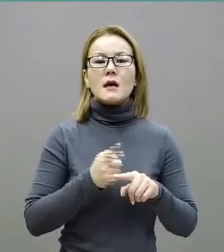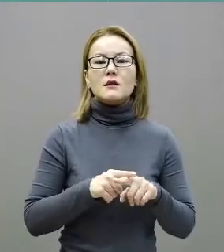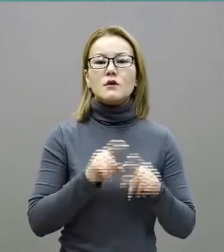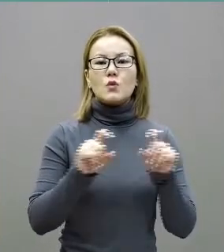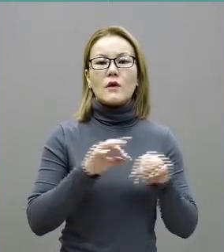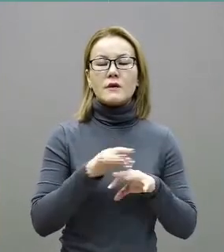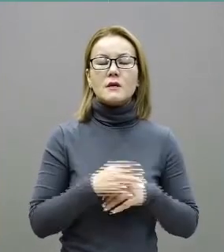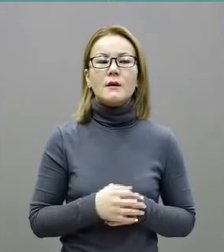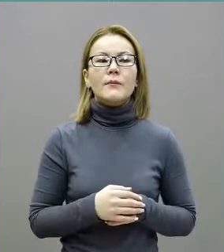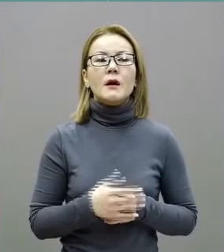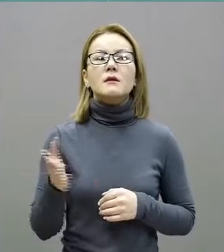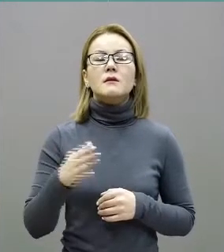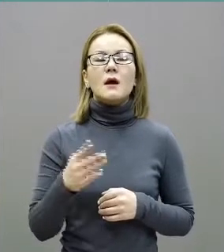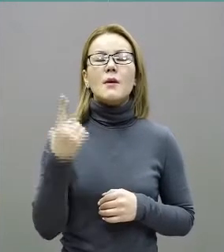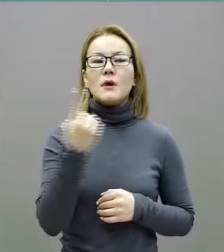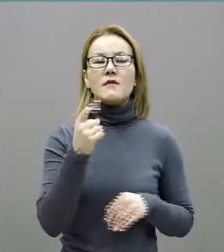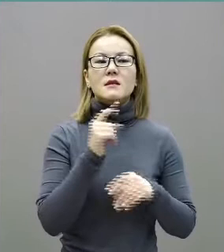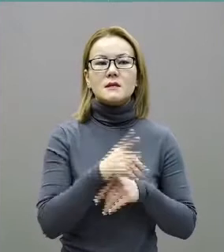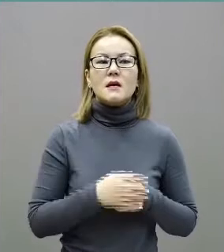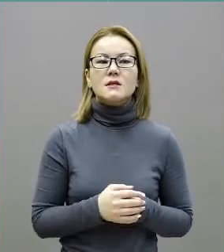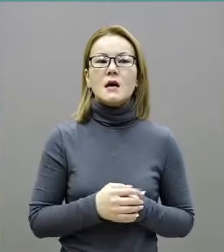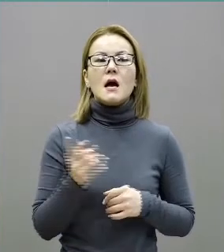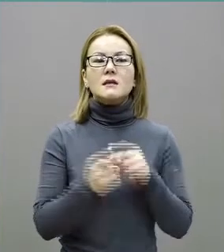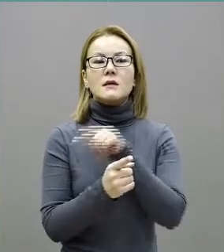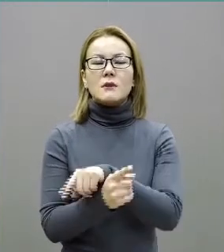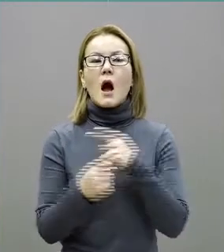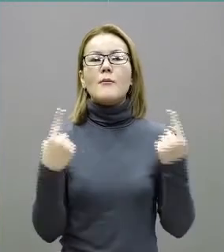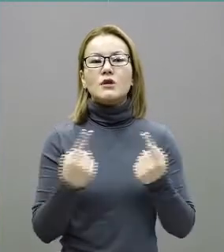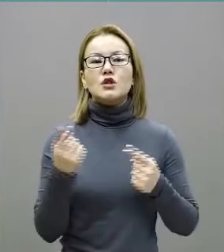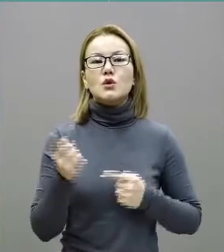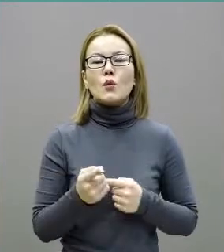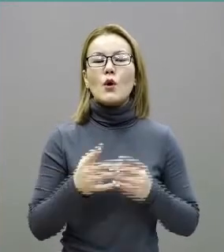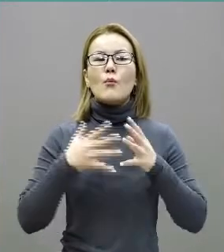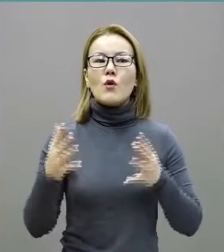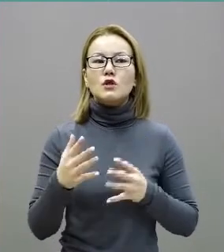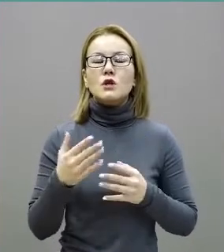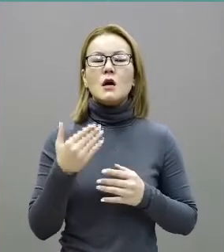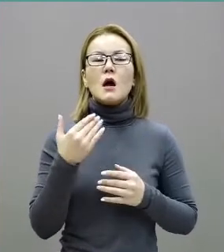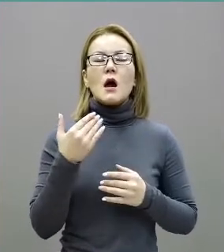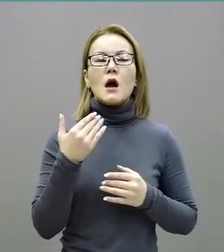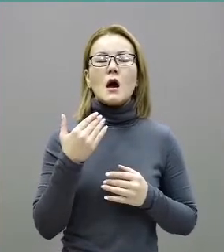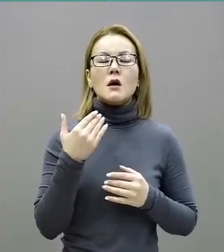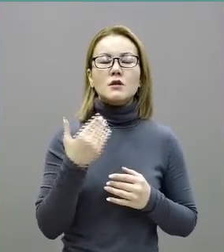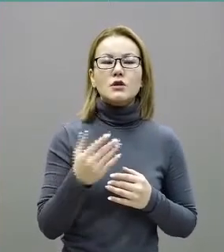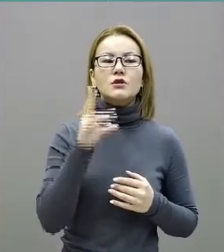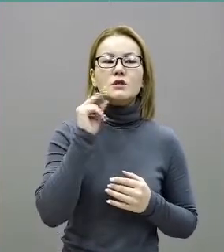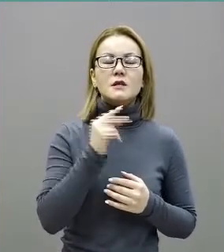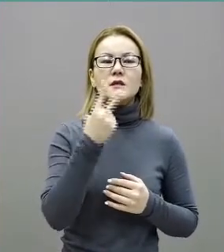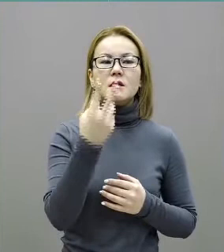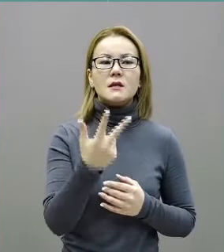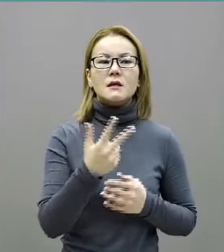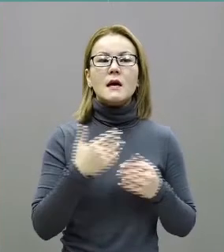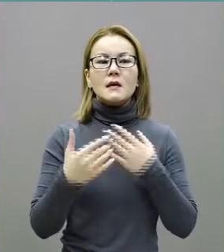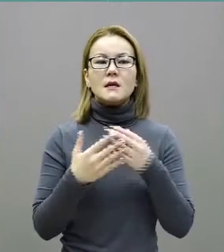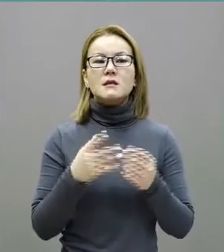не итак наша первая задача знаменатель обыкновенной дроби больше ее числителя на 3 если в